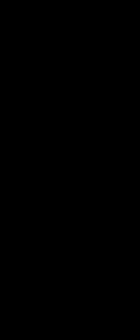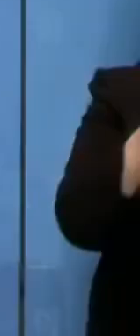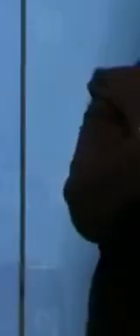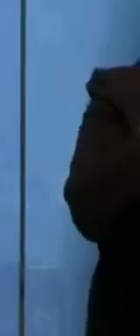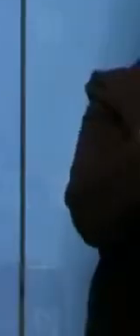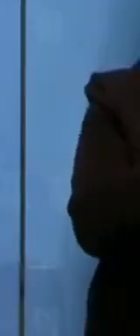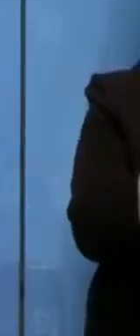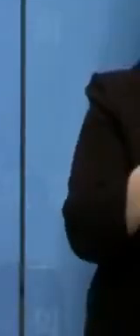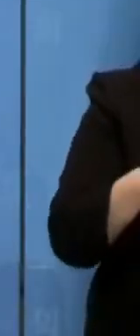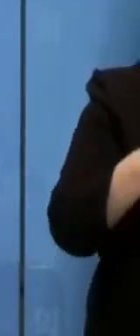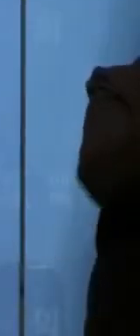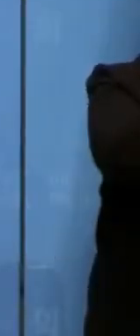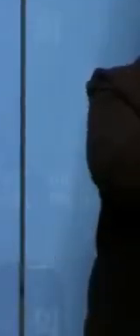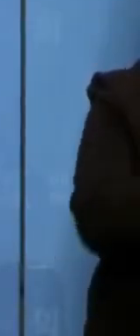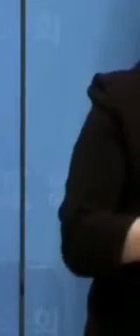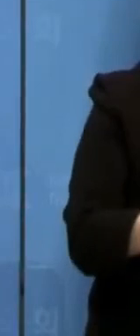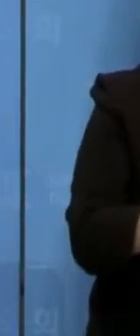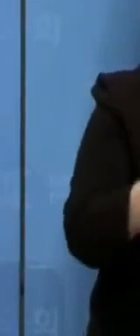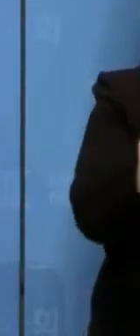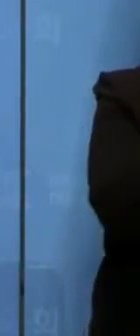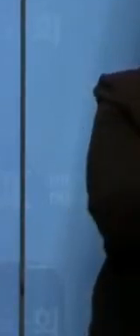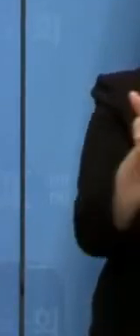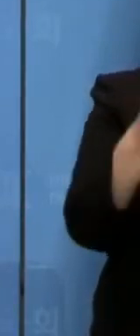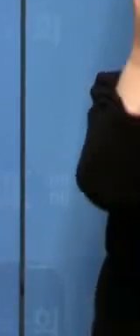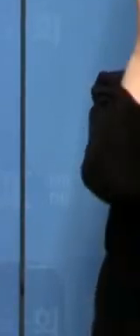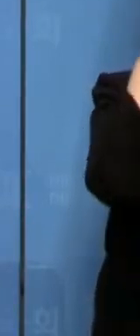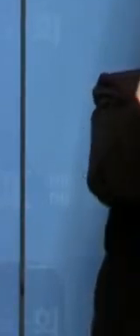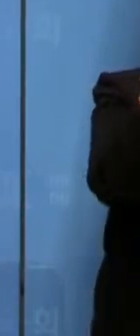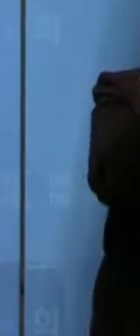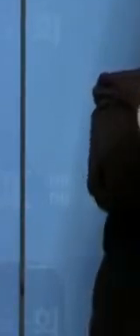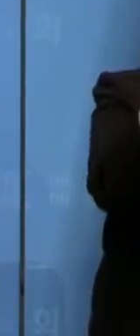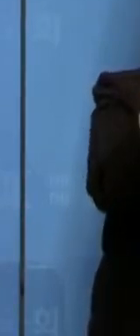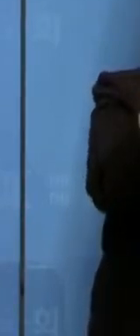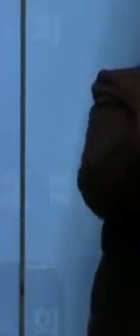오직 역사와 국민만